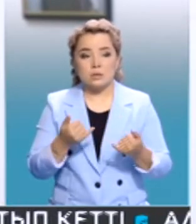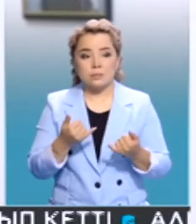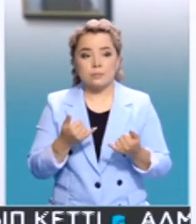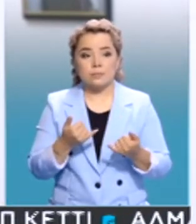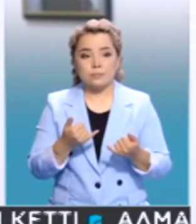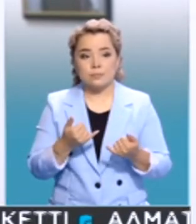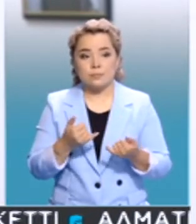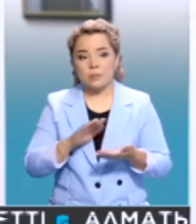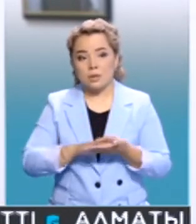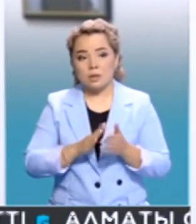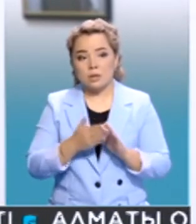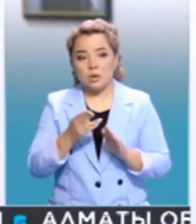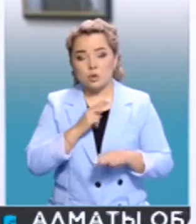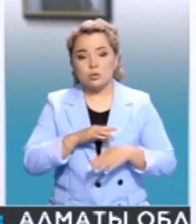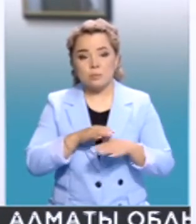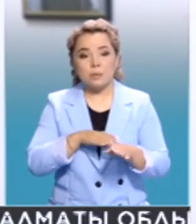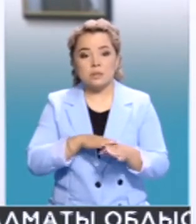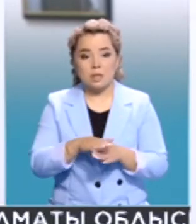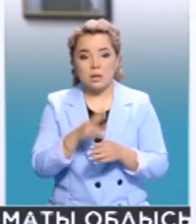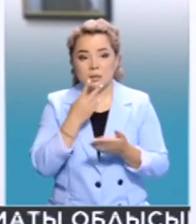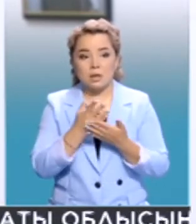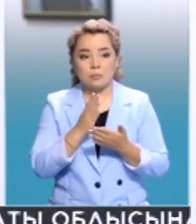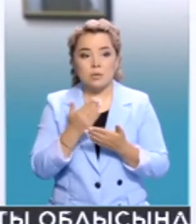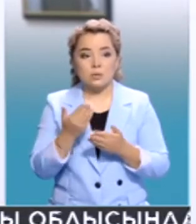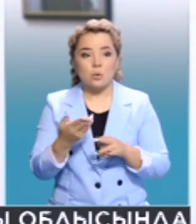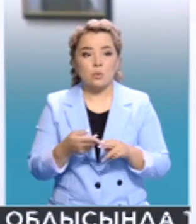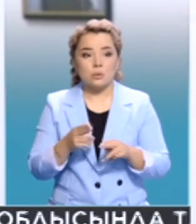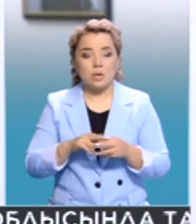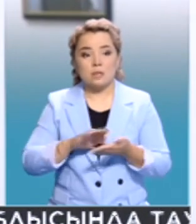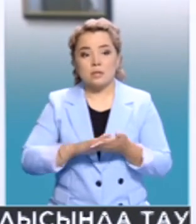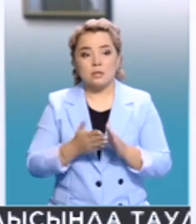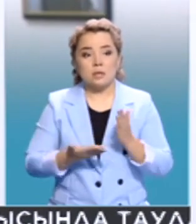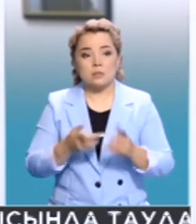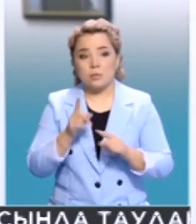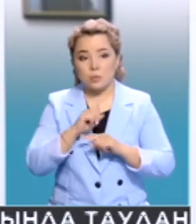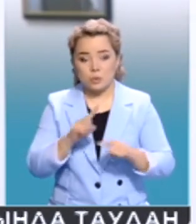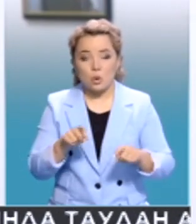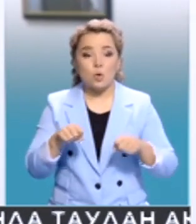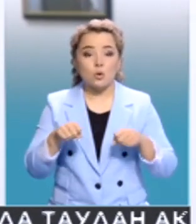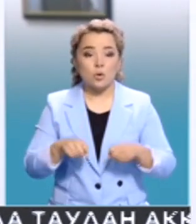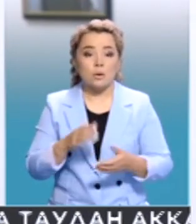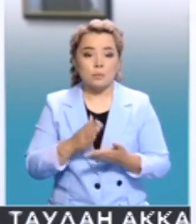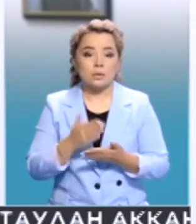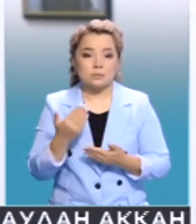özünün ısın karap jatkan nersede, öz sonu kelispese, onda sildir hukuku boladı.